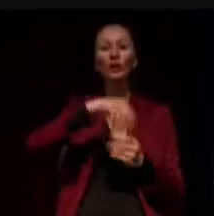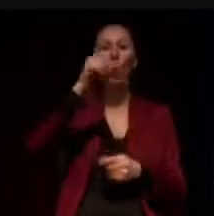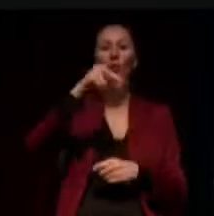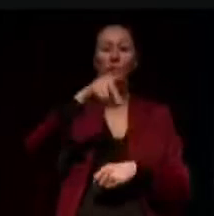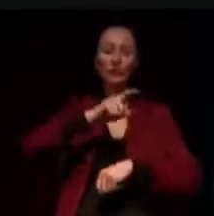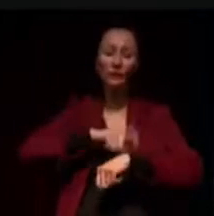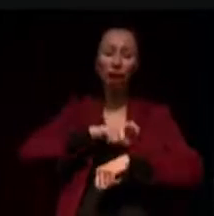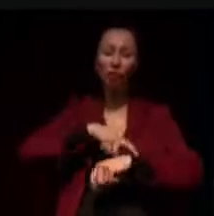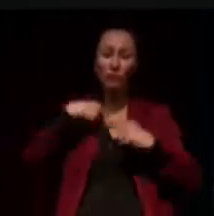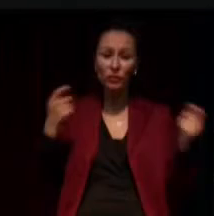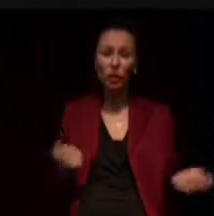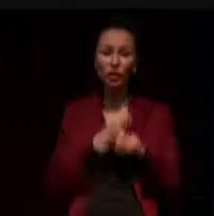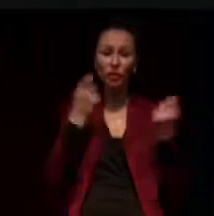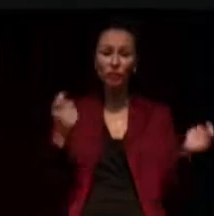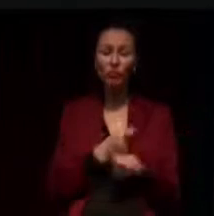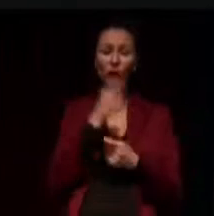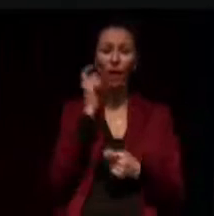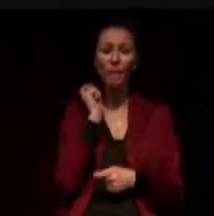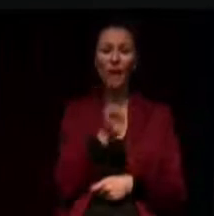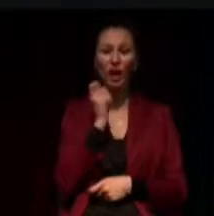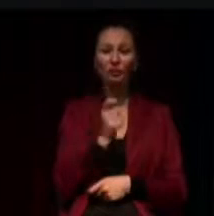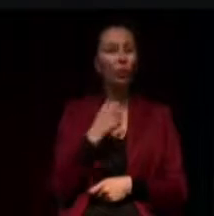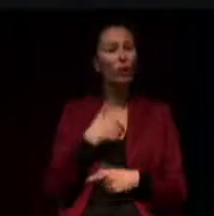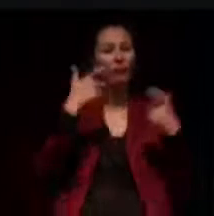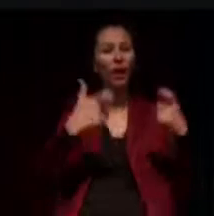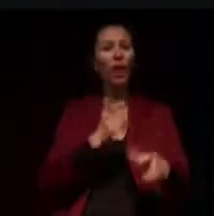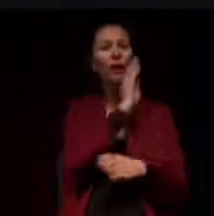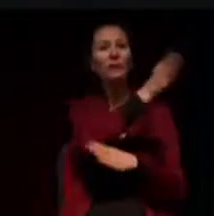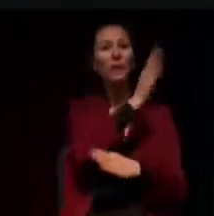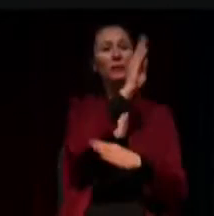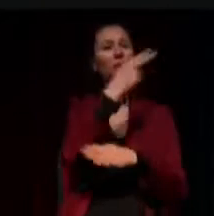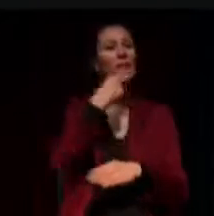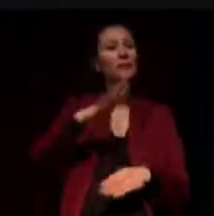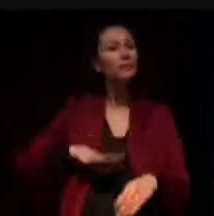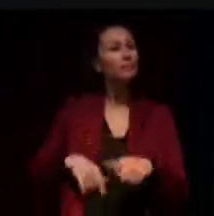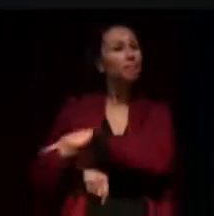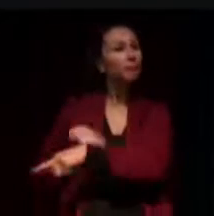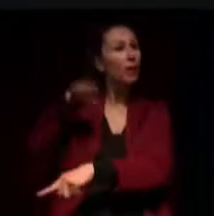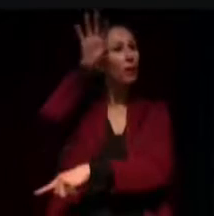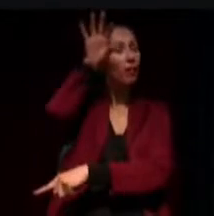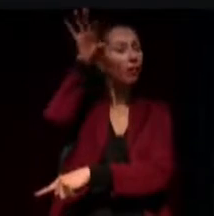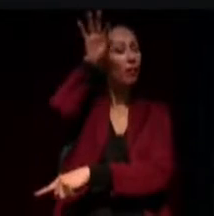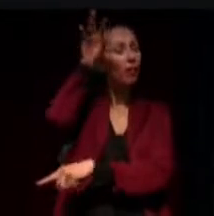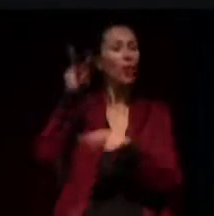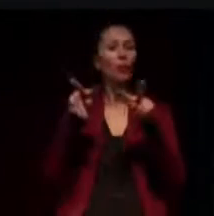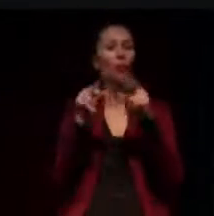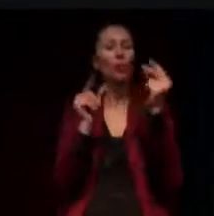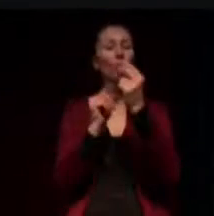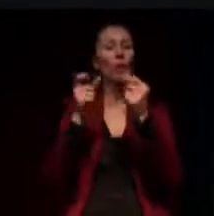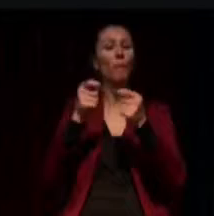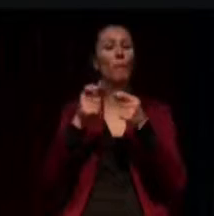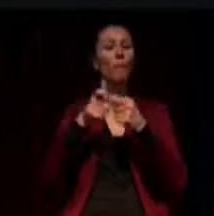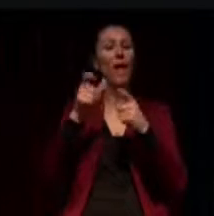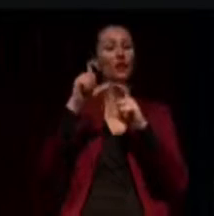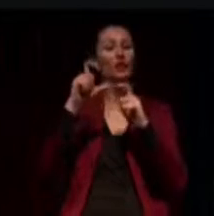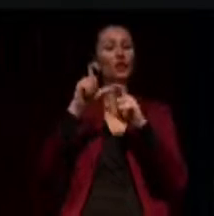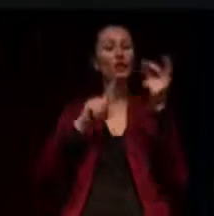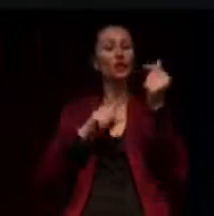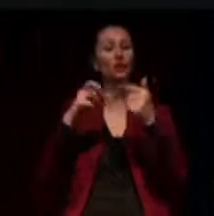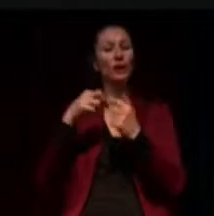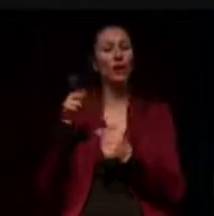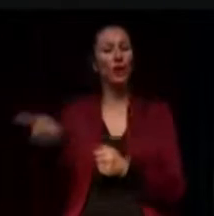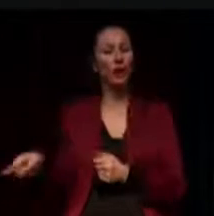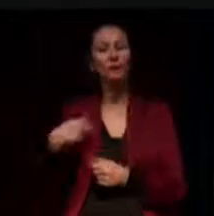saat çalışmak zorundaydım. Nereye gitsem aklım, kızım hep Mübeşşir'di. Sağ